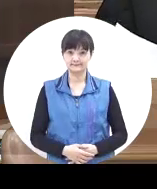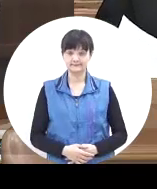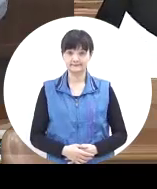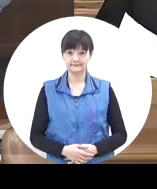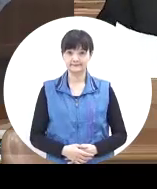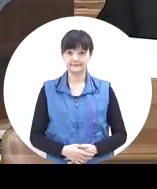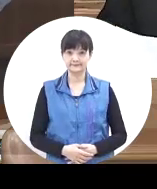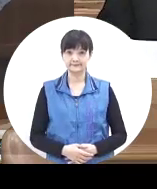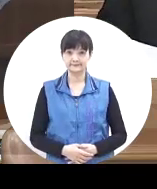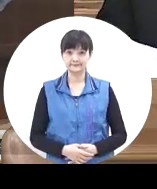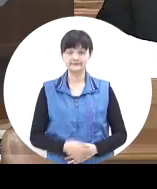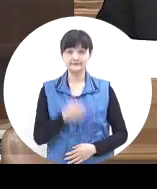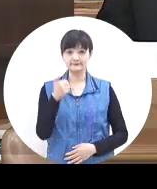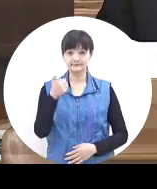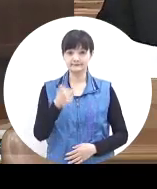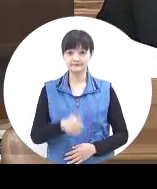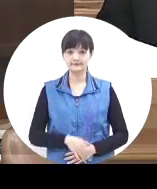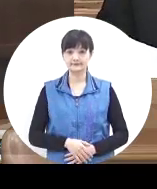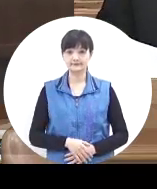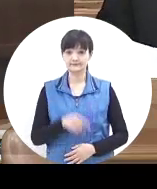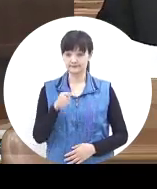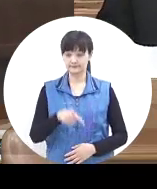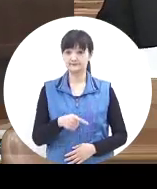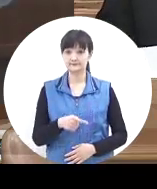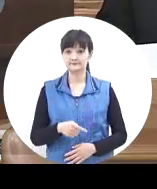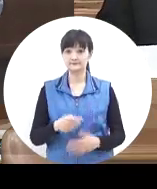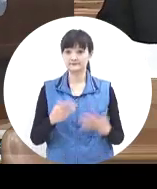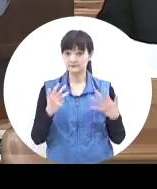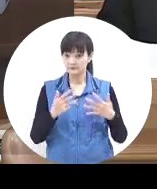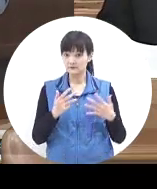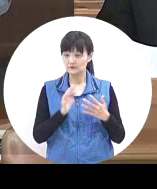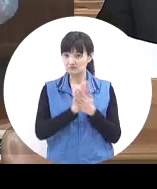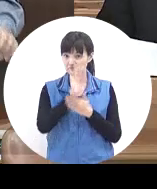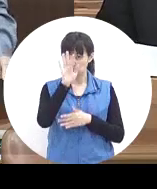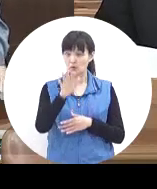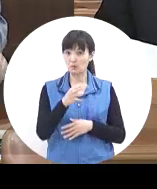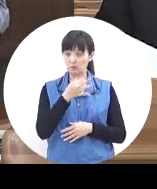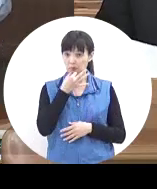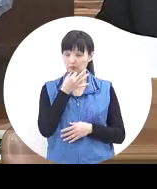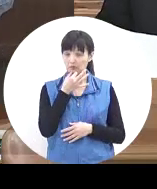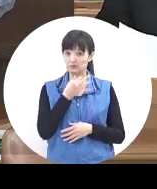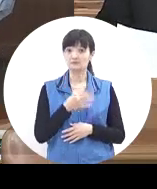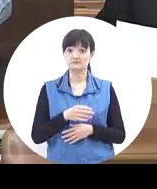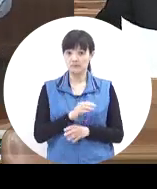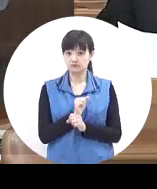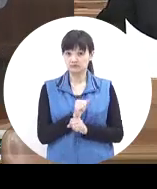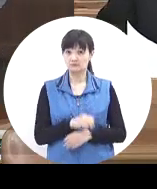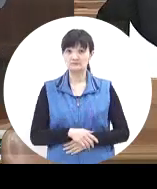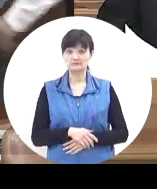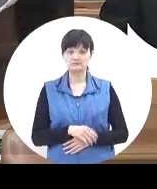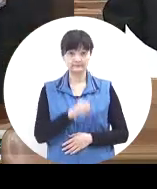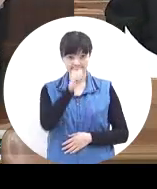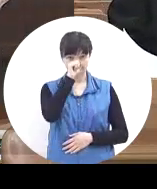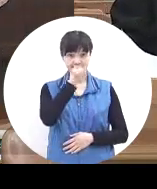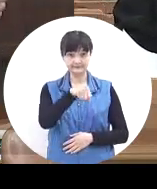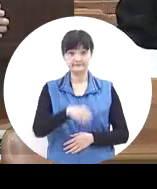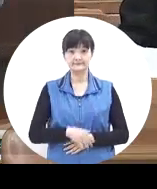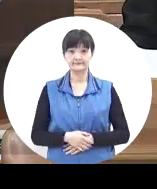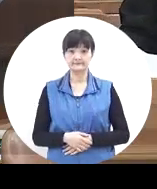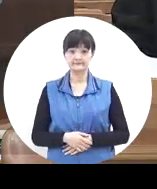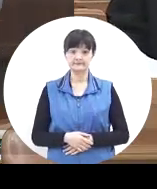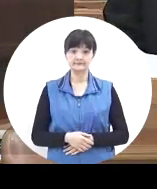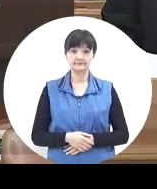好，市长，谢谢。这个问题哦，真的温宅郡将来也不要这个事情发生哈。 好， 第三个我是希望说，市长，我